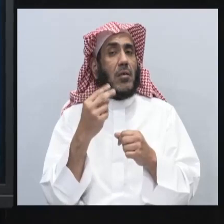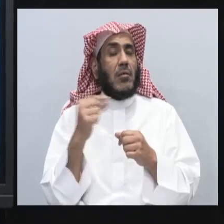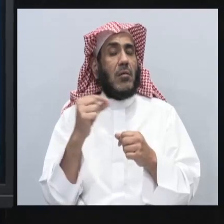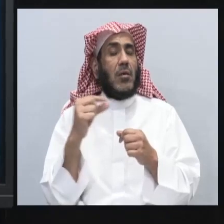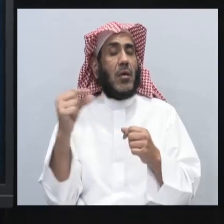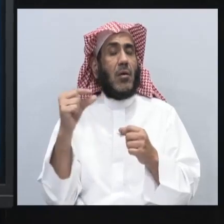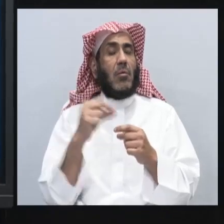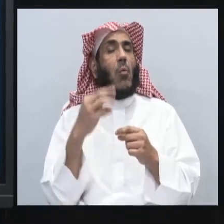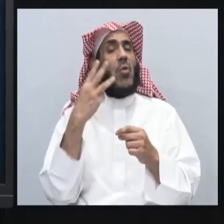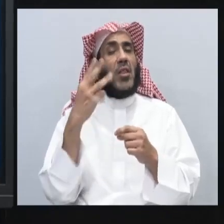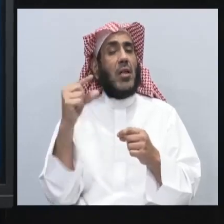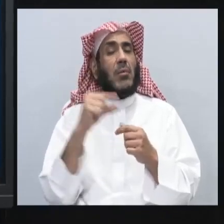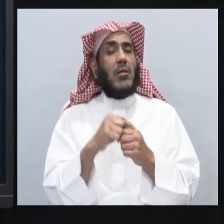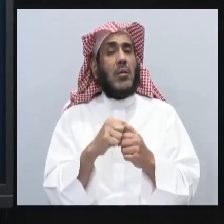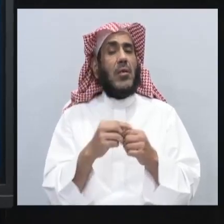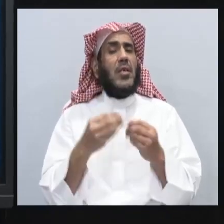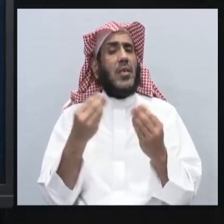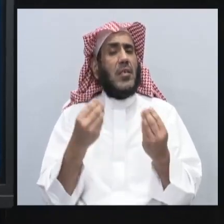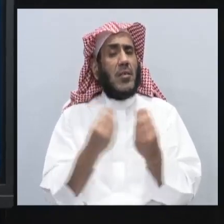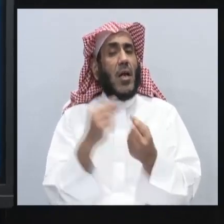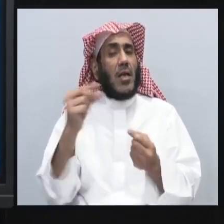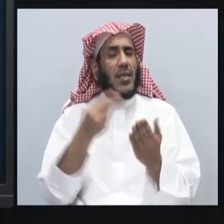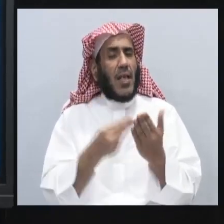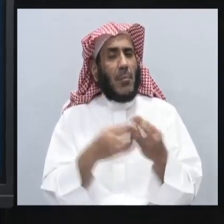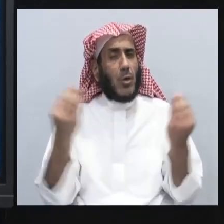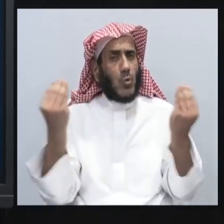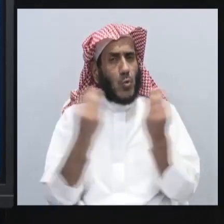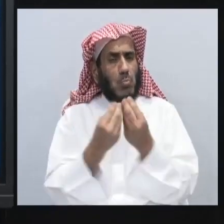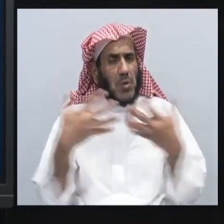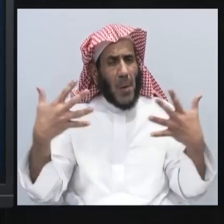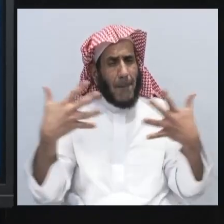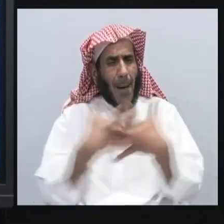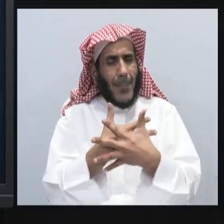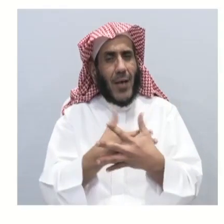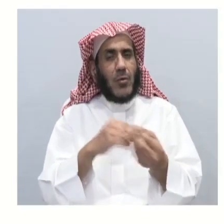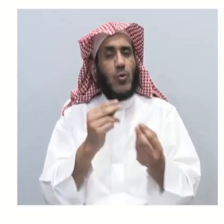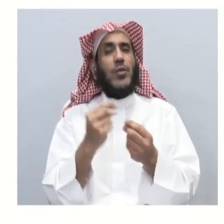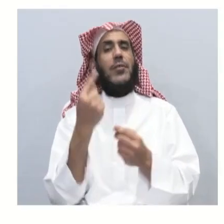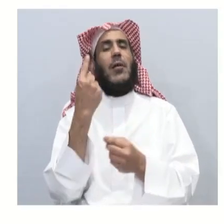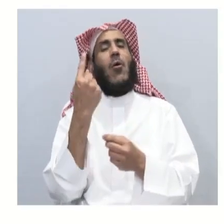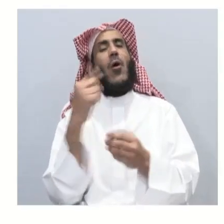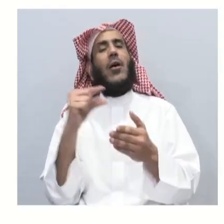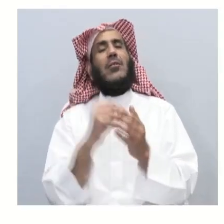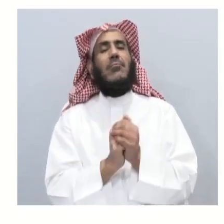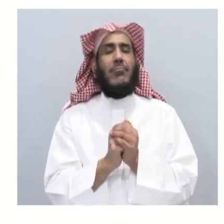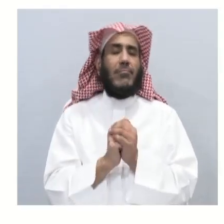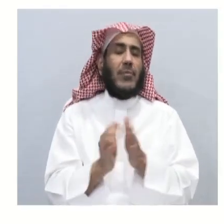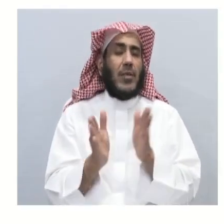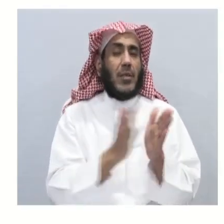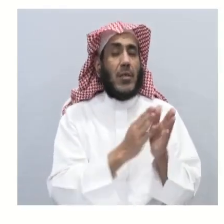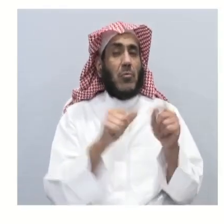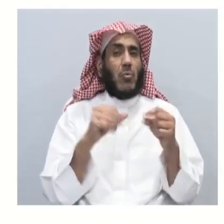هي كلمتان أو ثلاث كلمات عند الكتابة تكتب كلمة واحدة بهذا الشكل. المطلوب